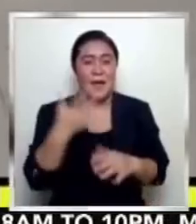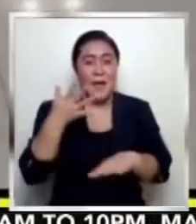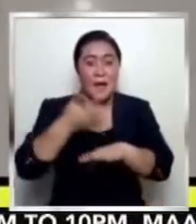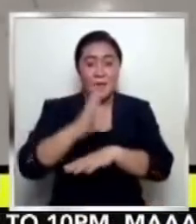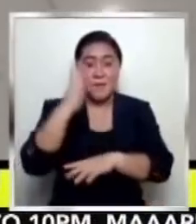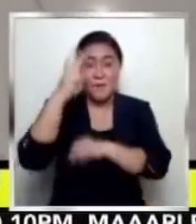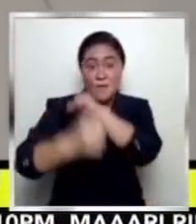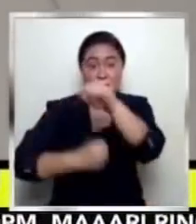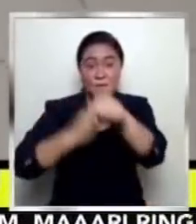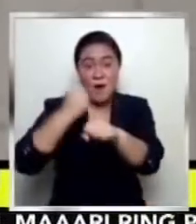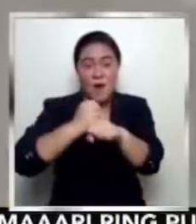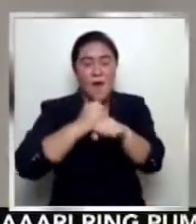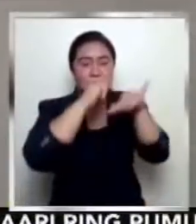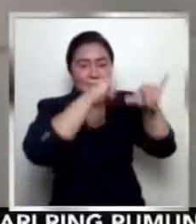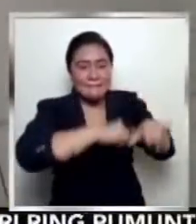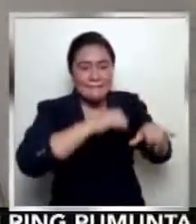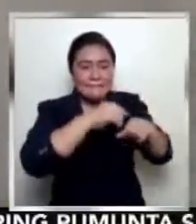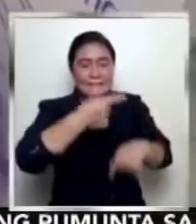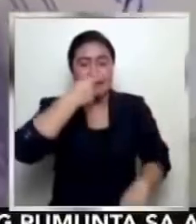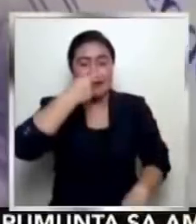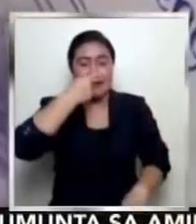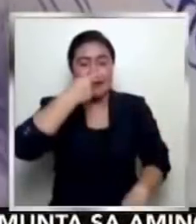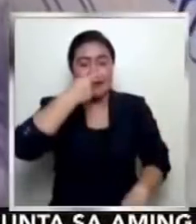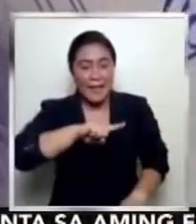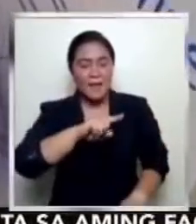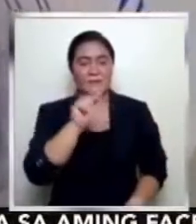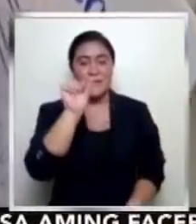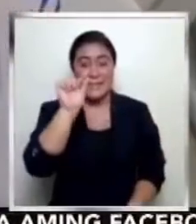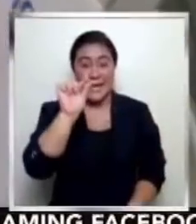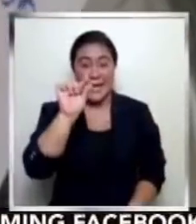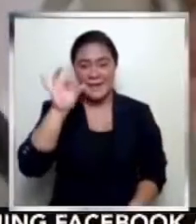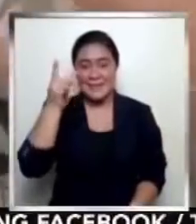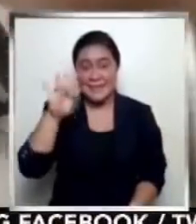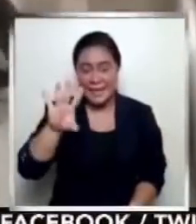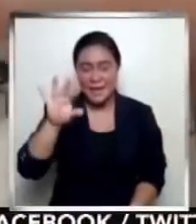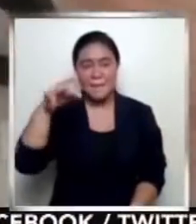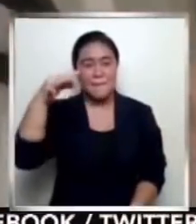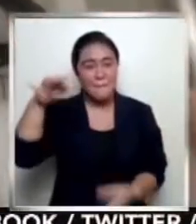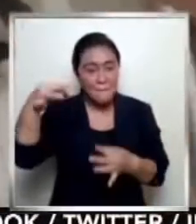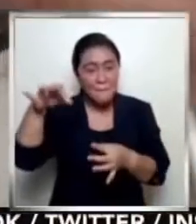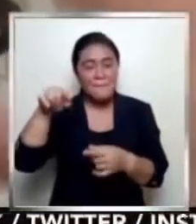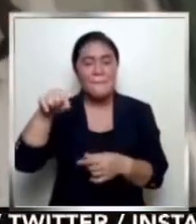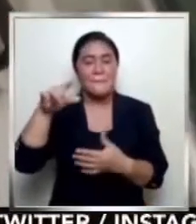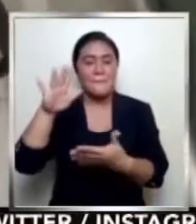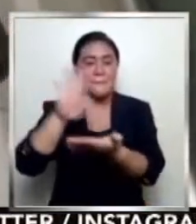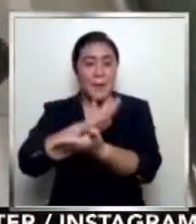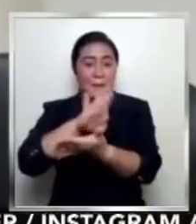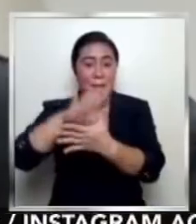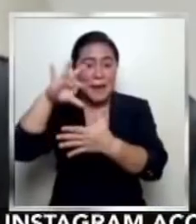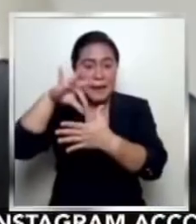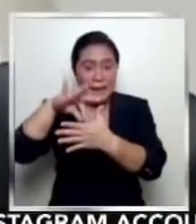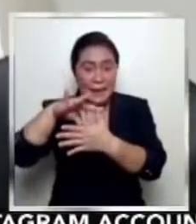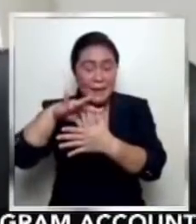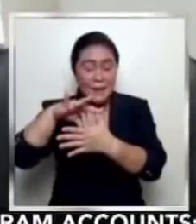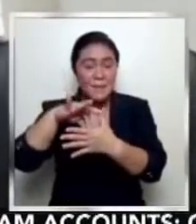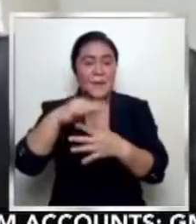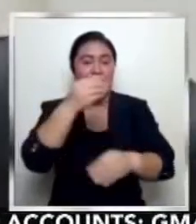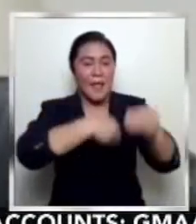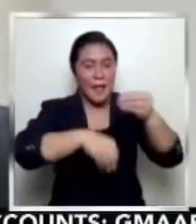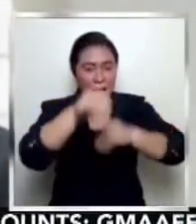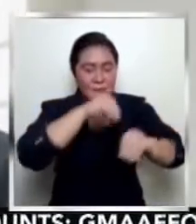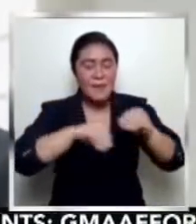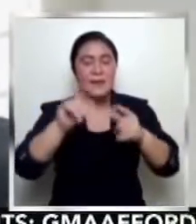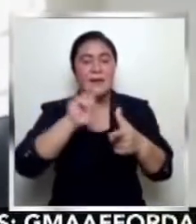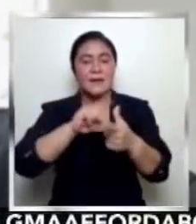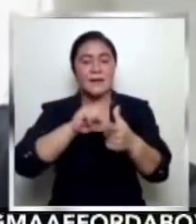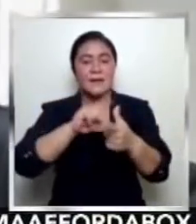4 months ng paperclip challenge, reunited na si Clint sa kanyang pamilya noong April 2. Hindi ko na napigilan